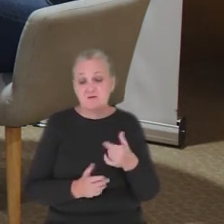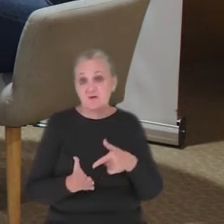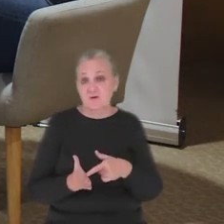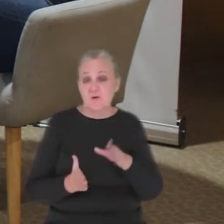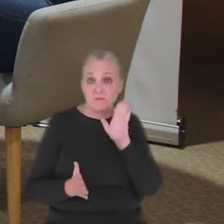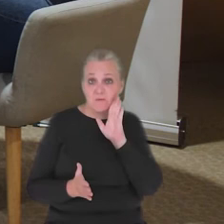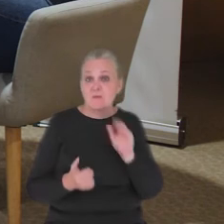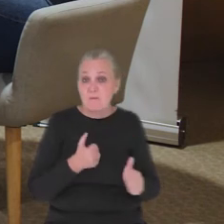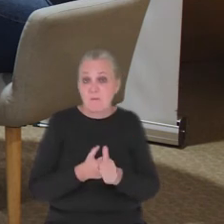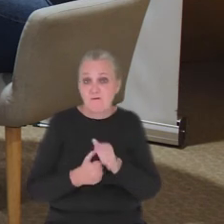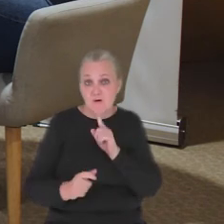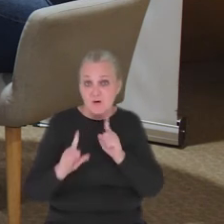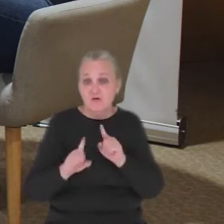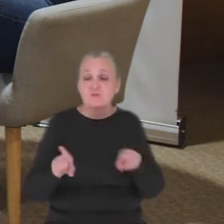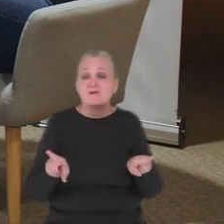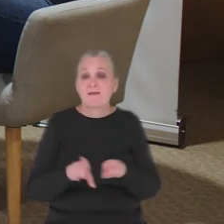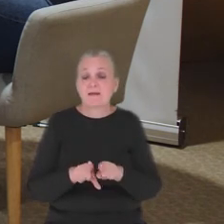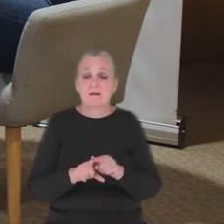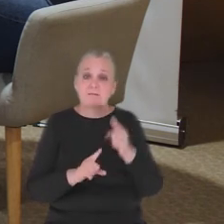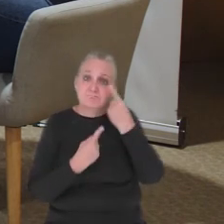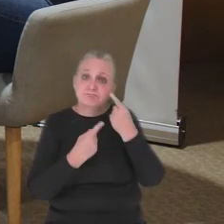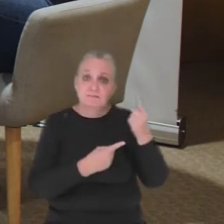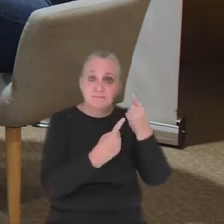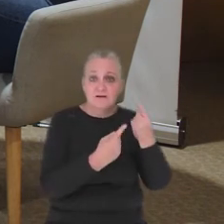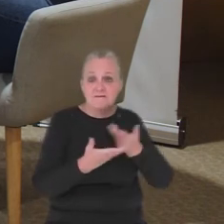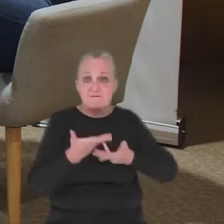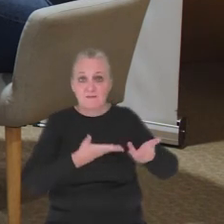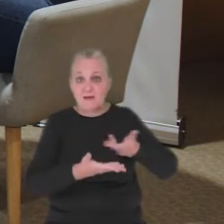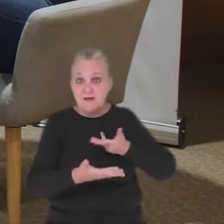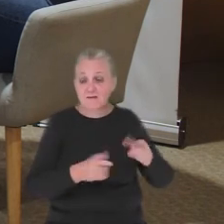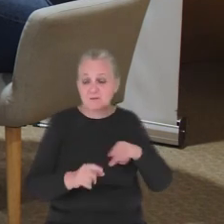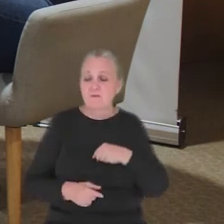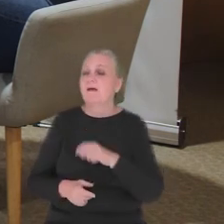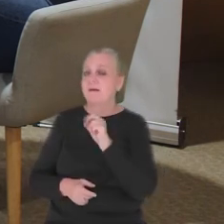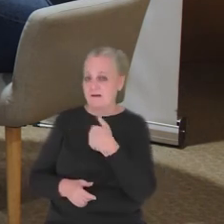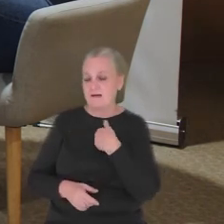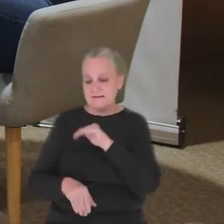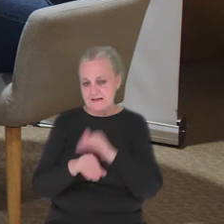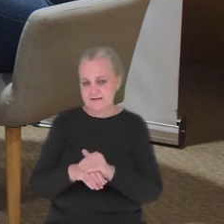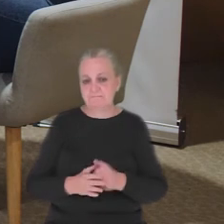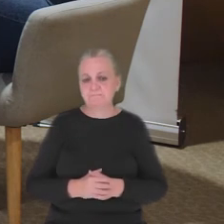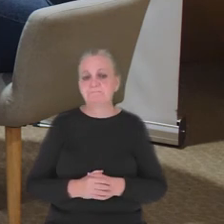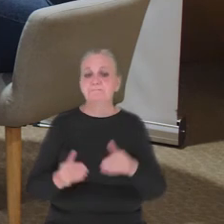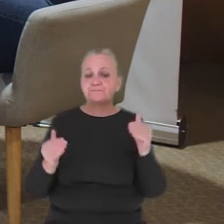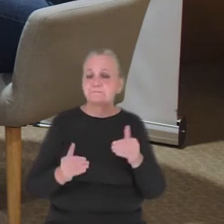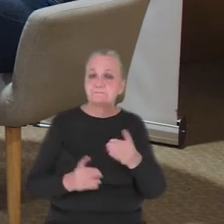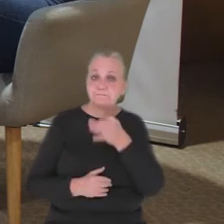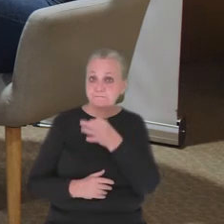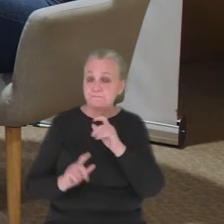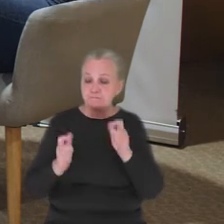powód do rozmowy czy do wymiany poglądów. Tak, ja się zgadzam. I można zapytać